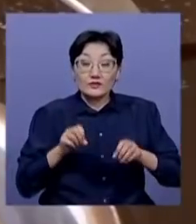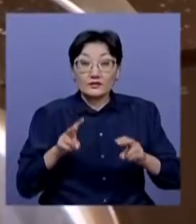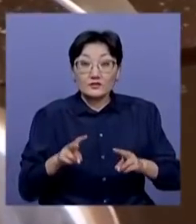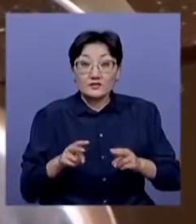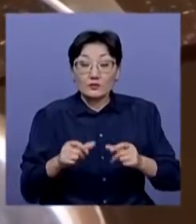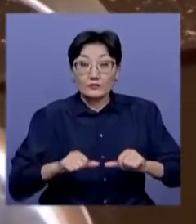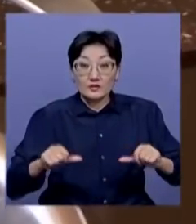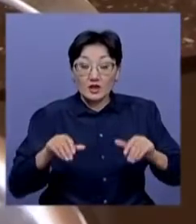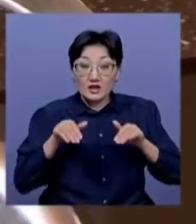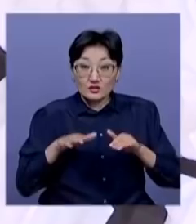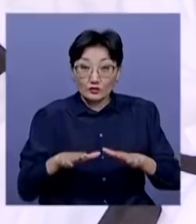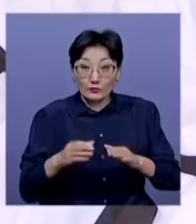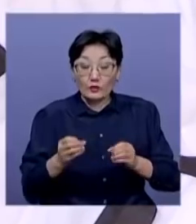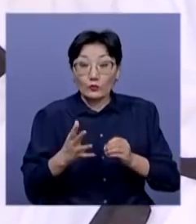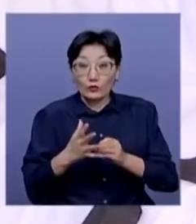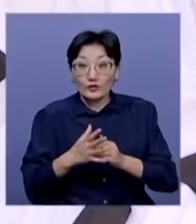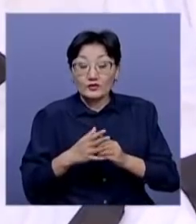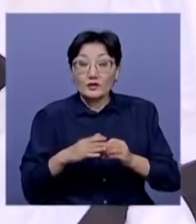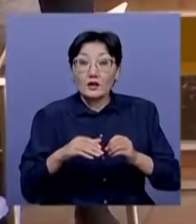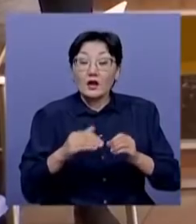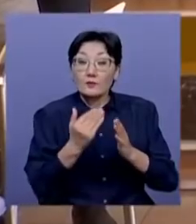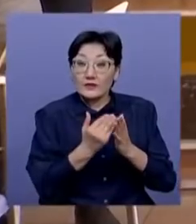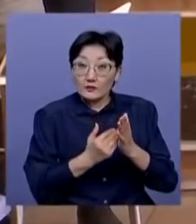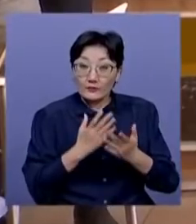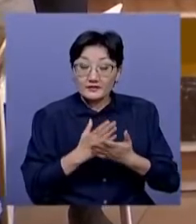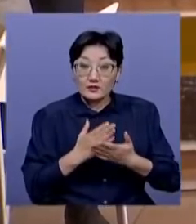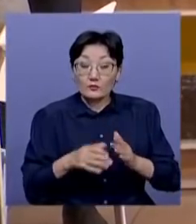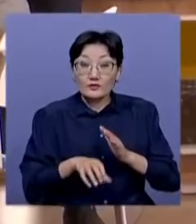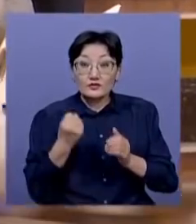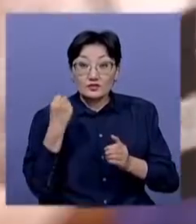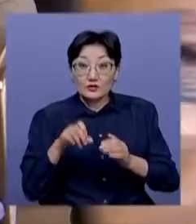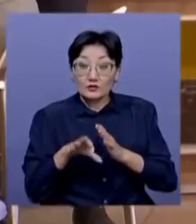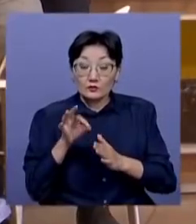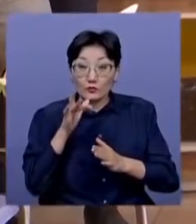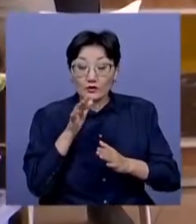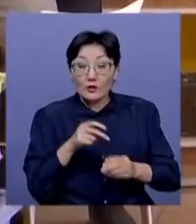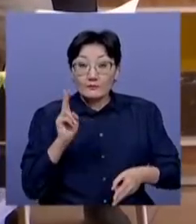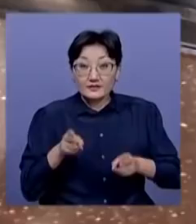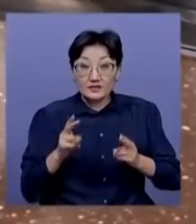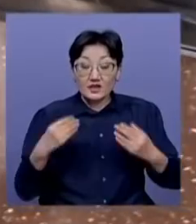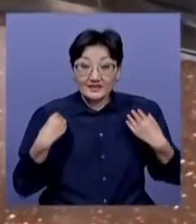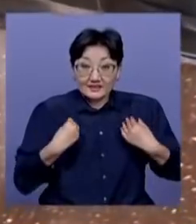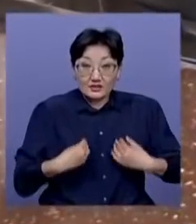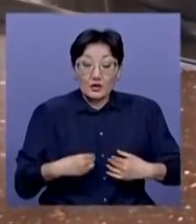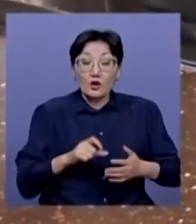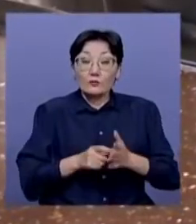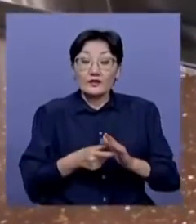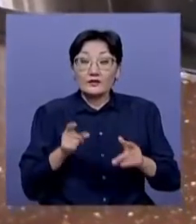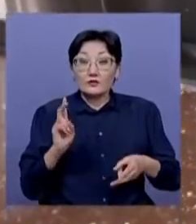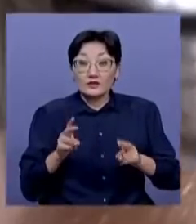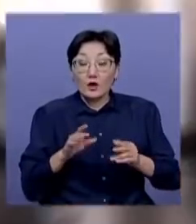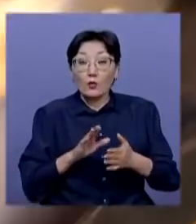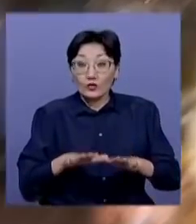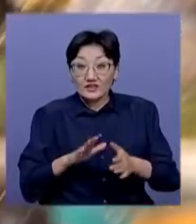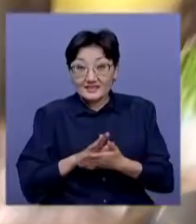құрылған комиссия шешімімен 10 түрлі талап қойылған. Сарапшылар жеңімпазды таңдау кезінде аспаздардың киіміне, асыдегі орнының